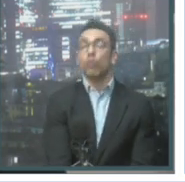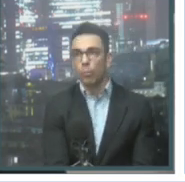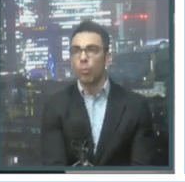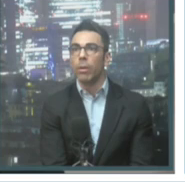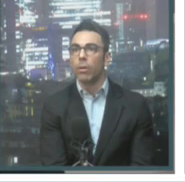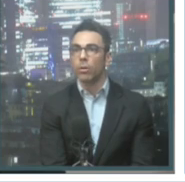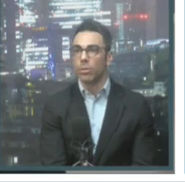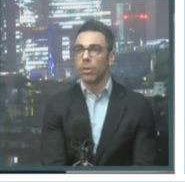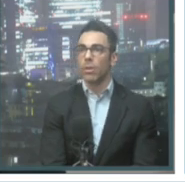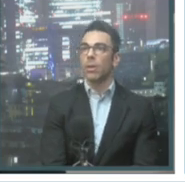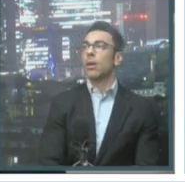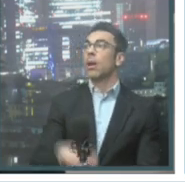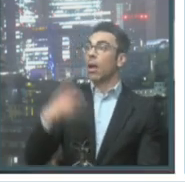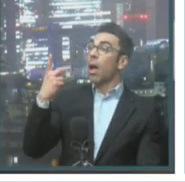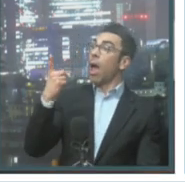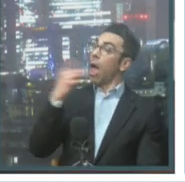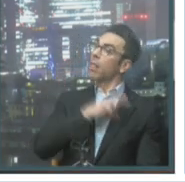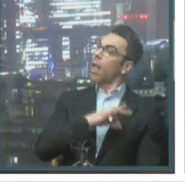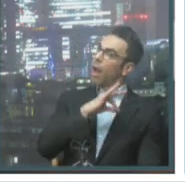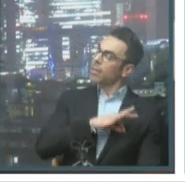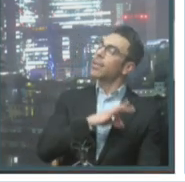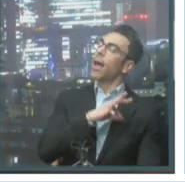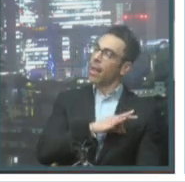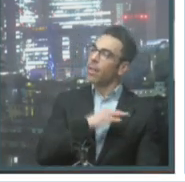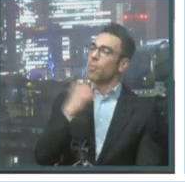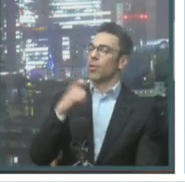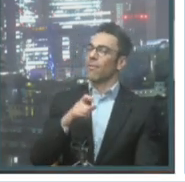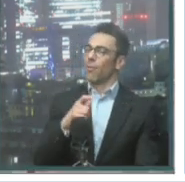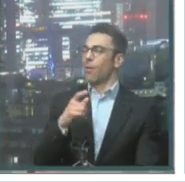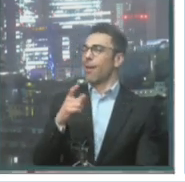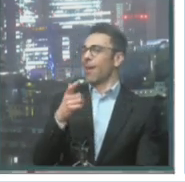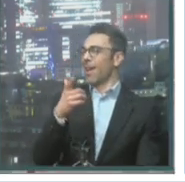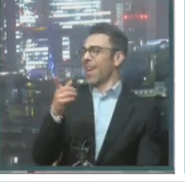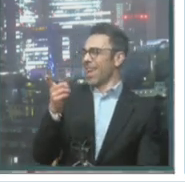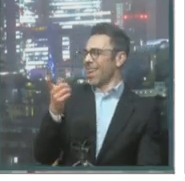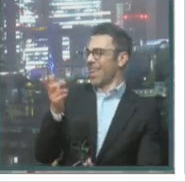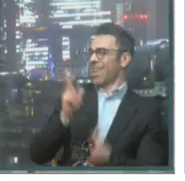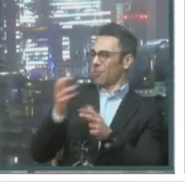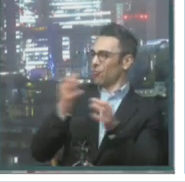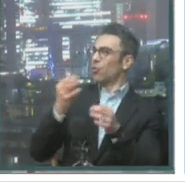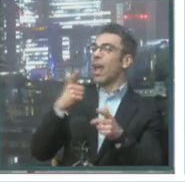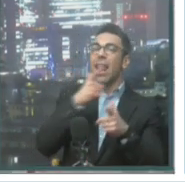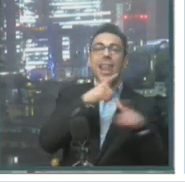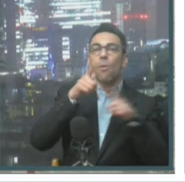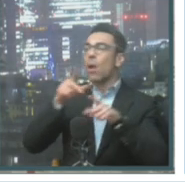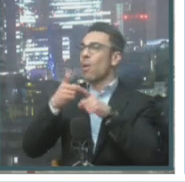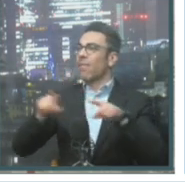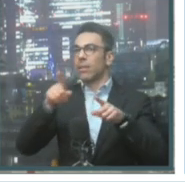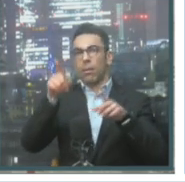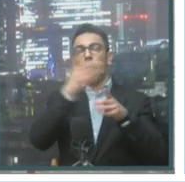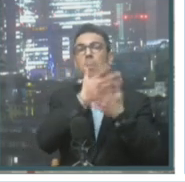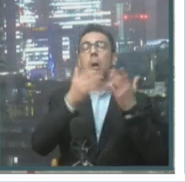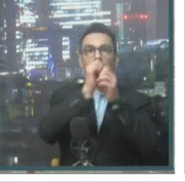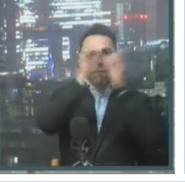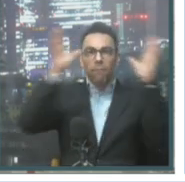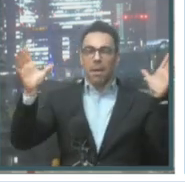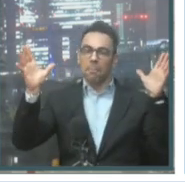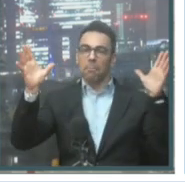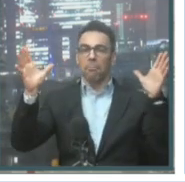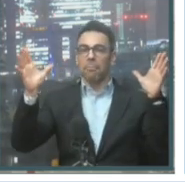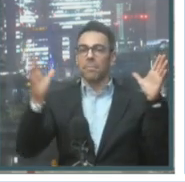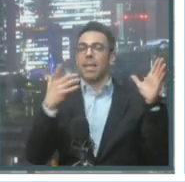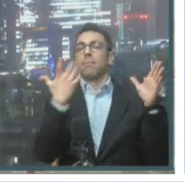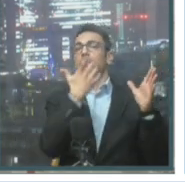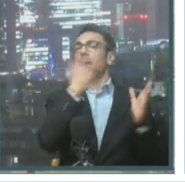tutto il pubblico è molto molto interessante perché appunto come diceva adesso pranzo sono due lingue diverse immaginatevi appunto la classica